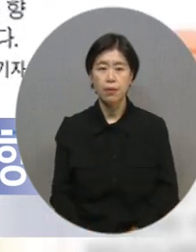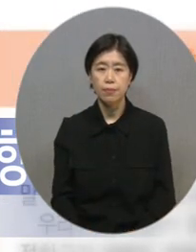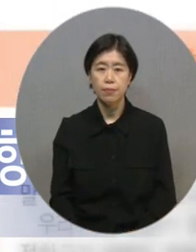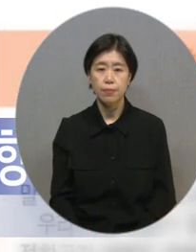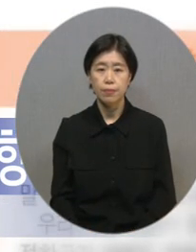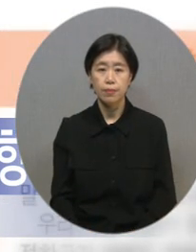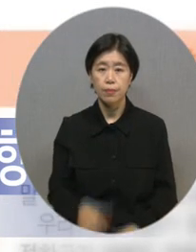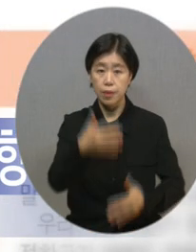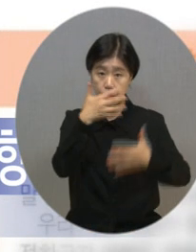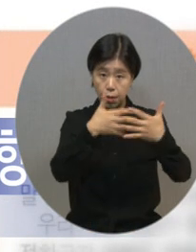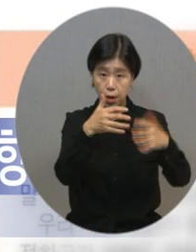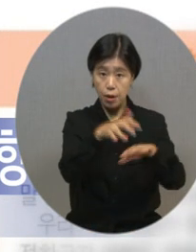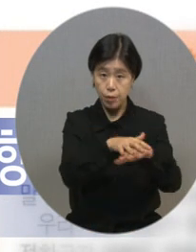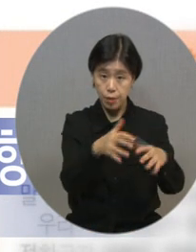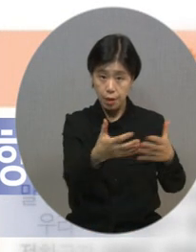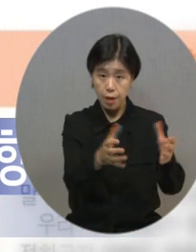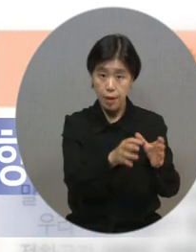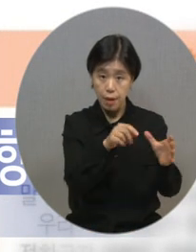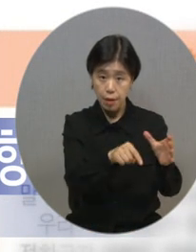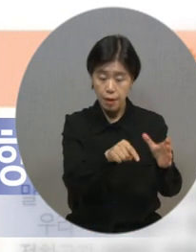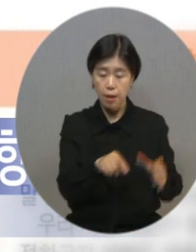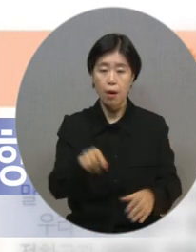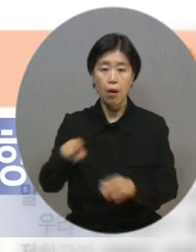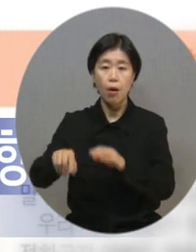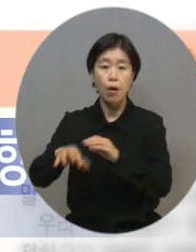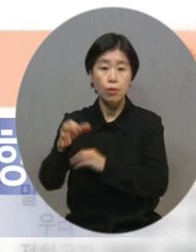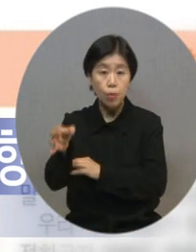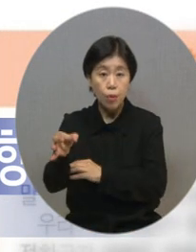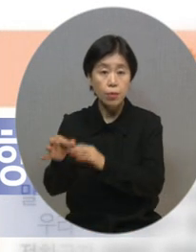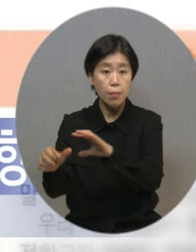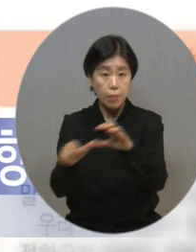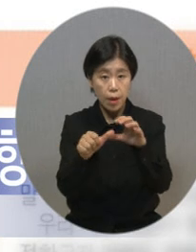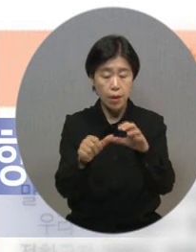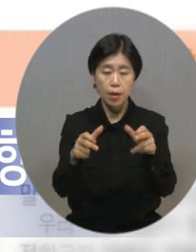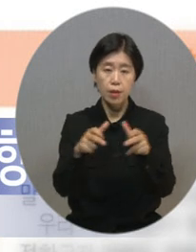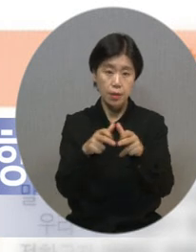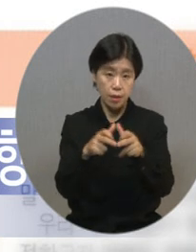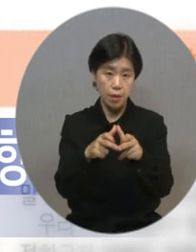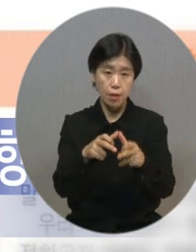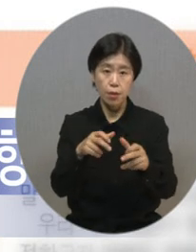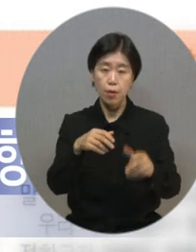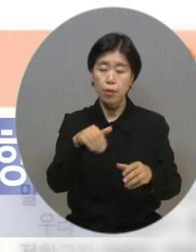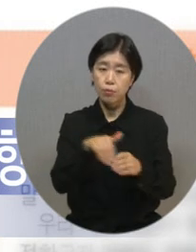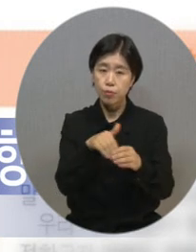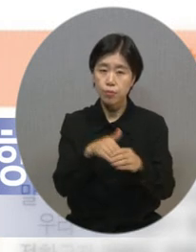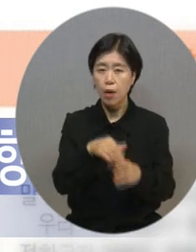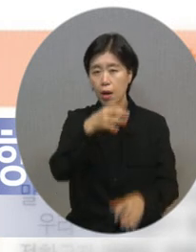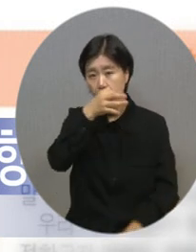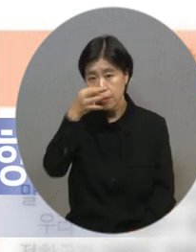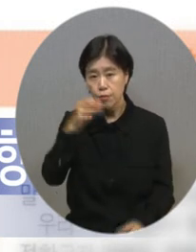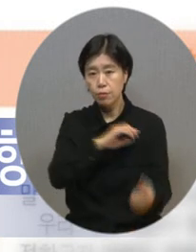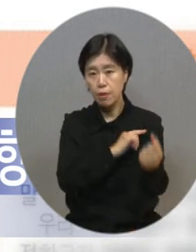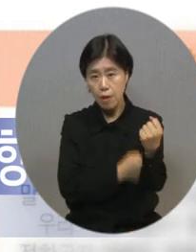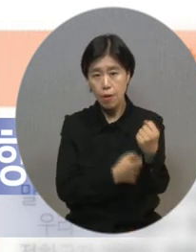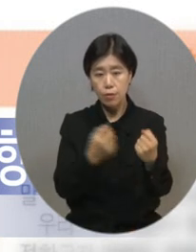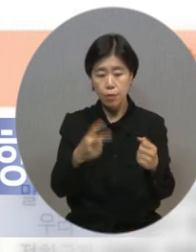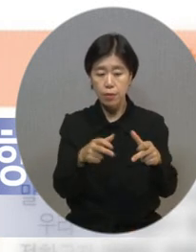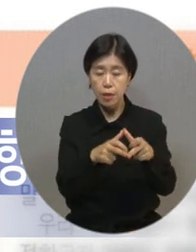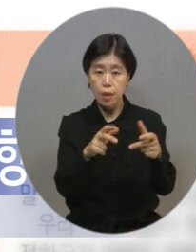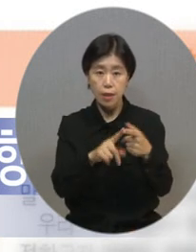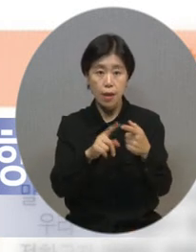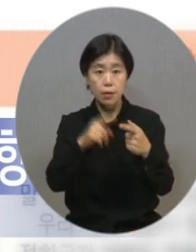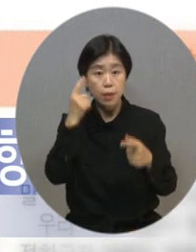한편 영화진흥위원회는 복권 기금을 통해 앞으로도 장애인 문화 향유권 제고와 장애 인식 개선을